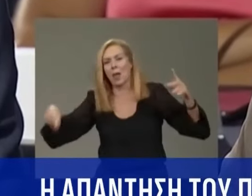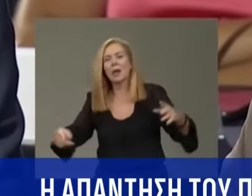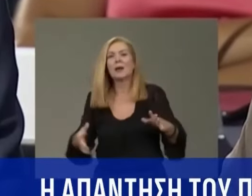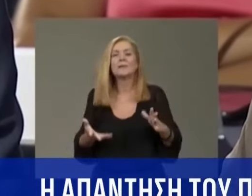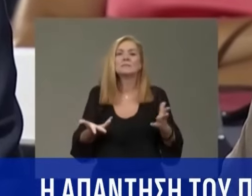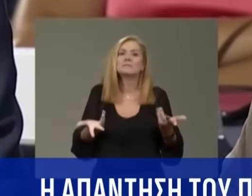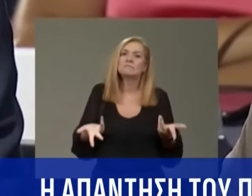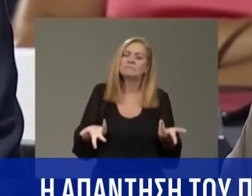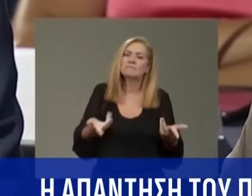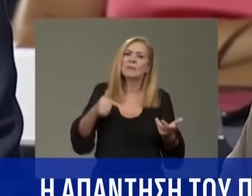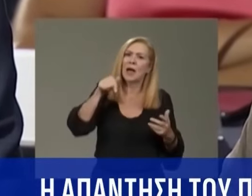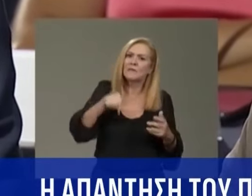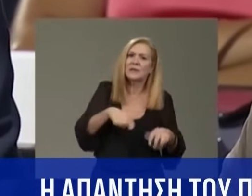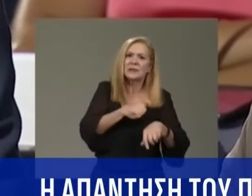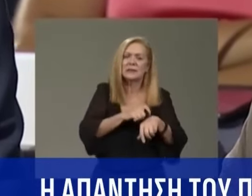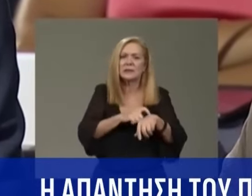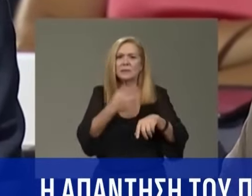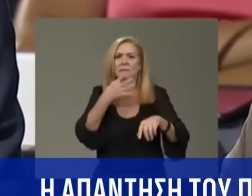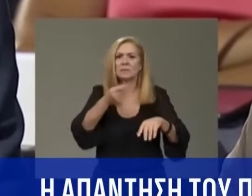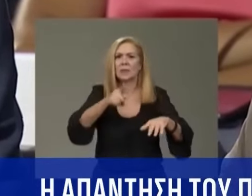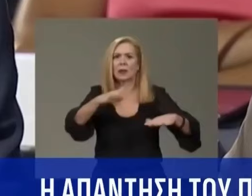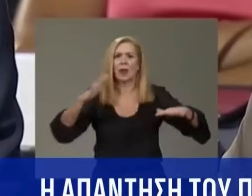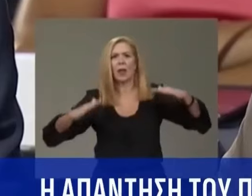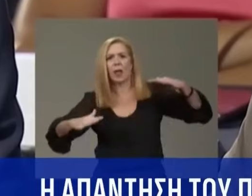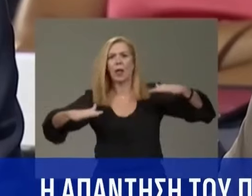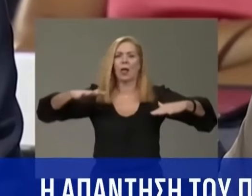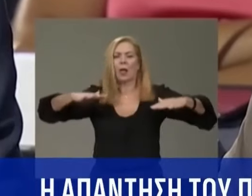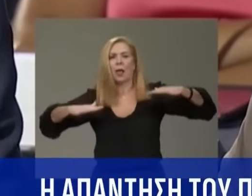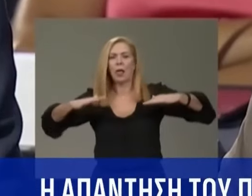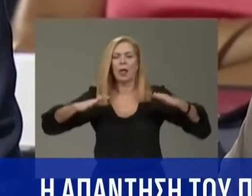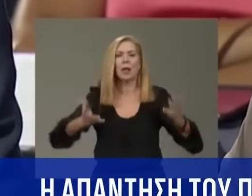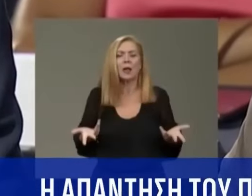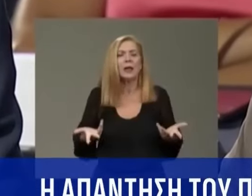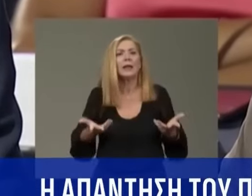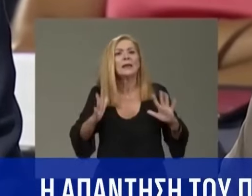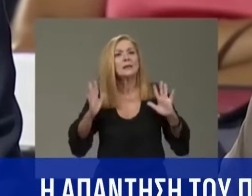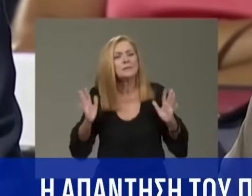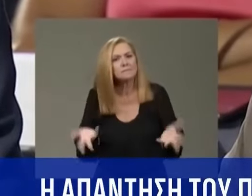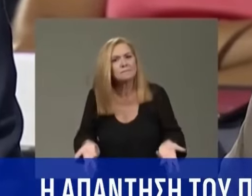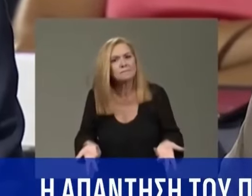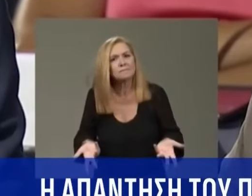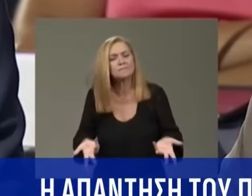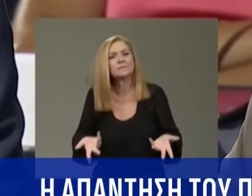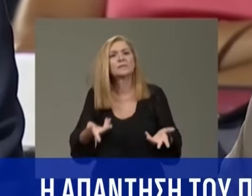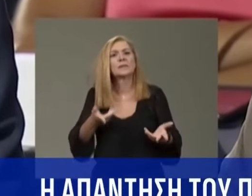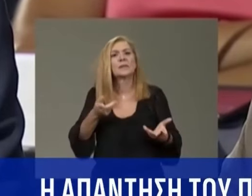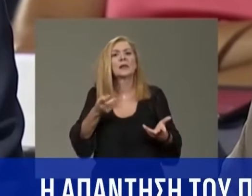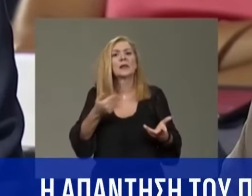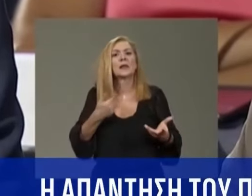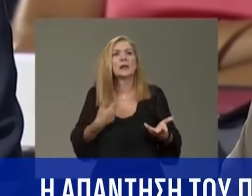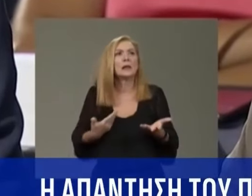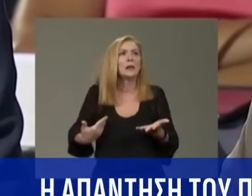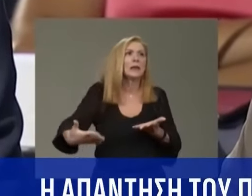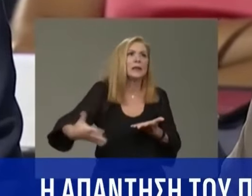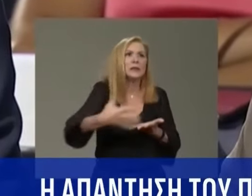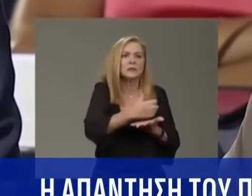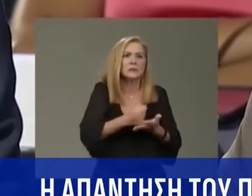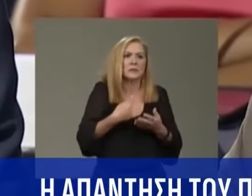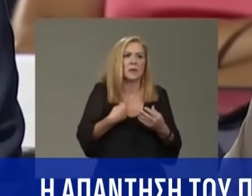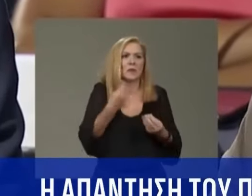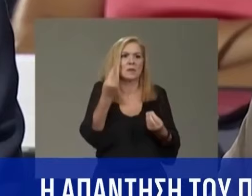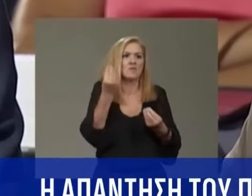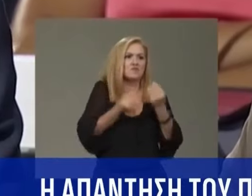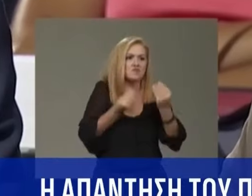επειδή βρισκόμαστε σε ένα τρίγωνο της αστάθειας, όπως το έχετε χαρακτηρίσει, κατά πόσο με δεδομένες τις δημοσιονομικές στενότητες που